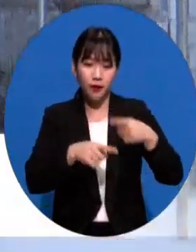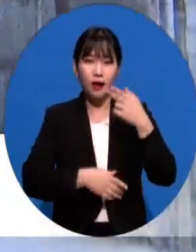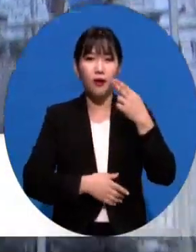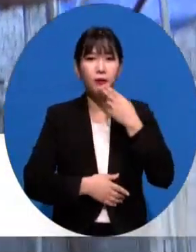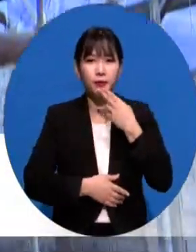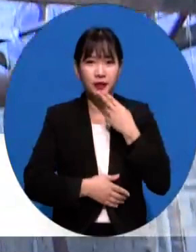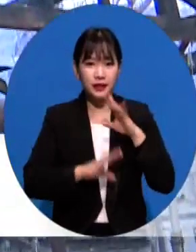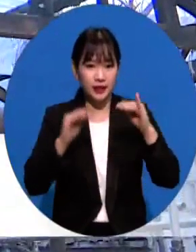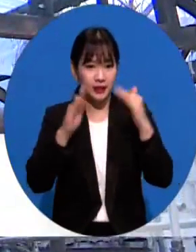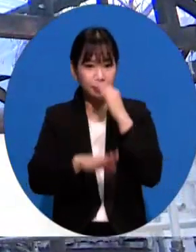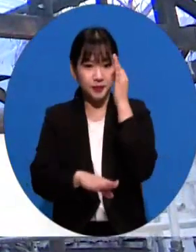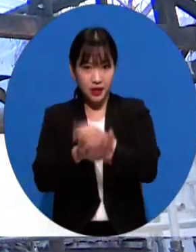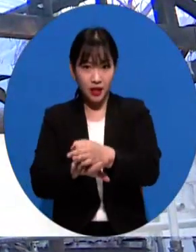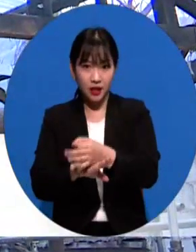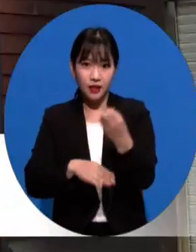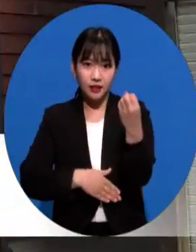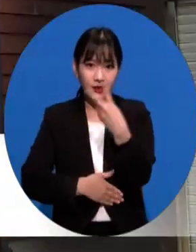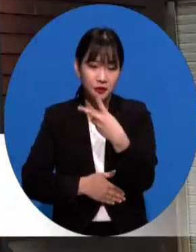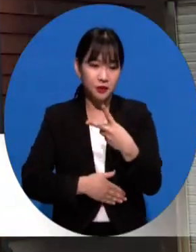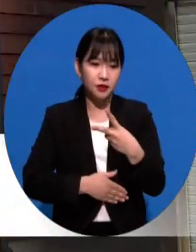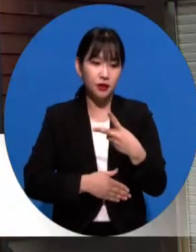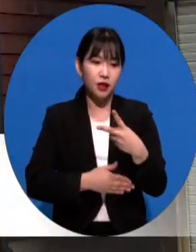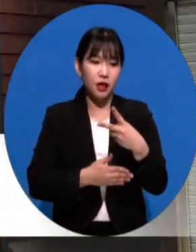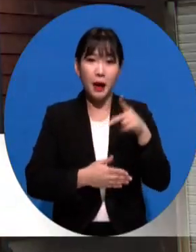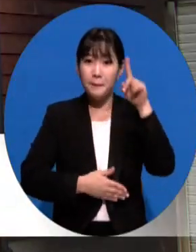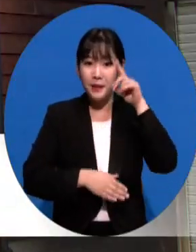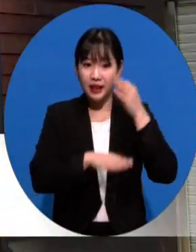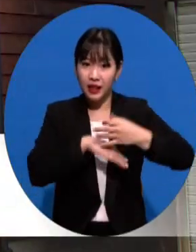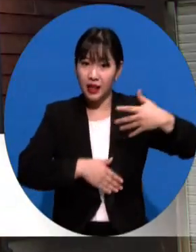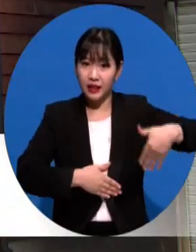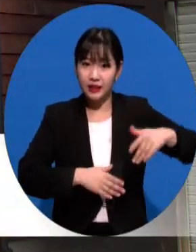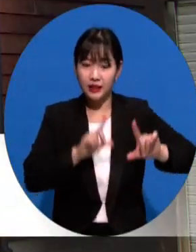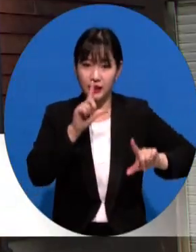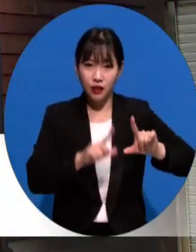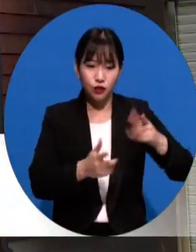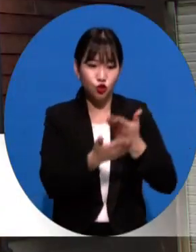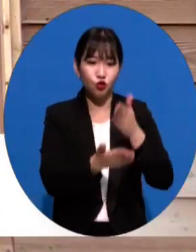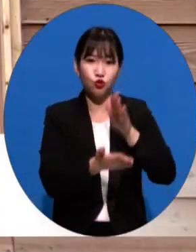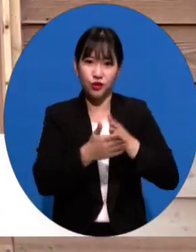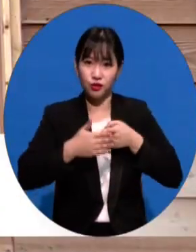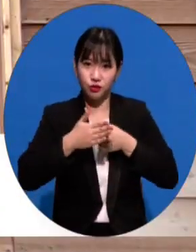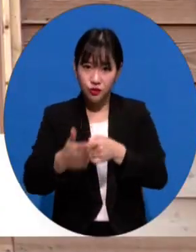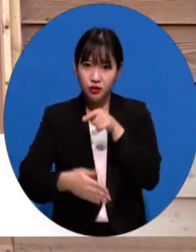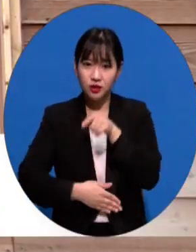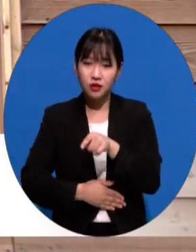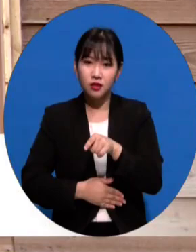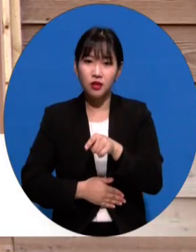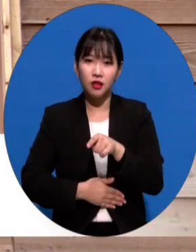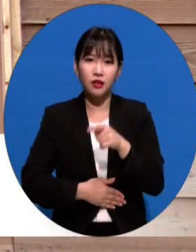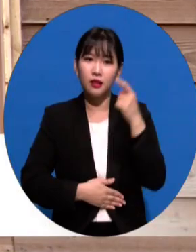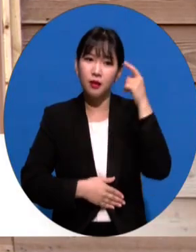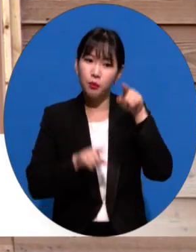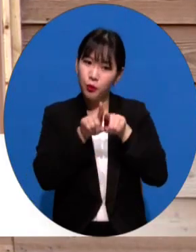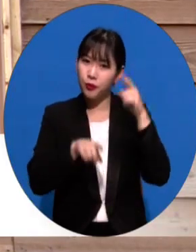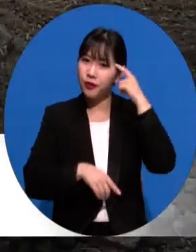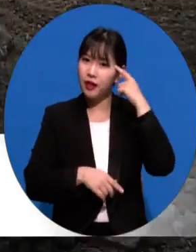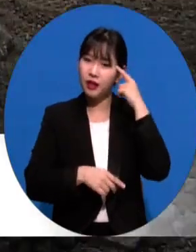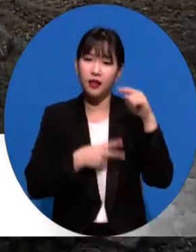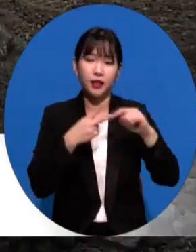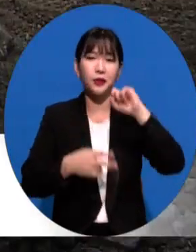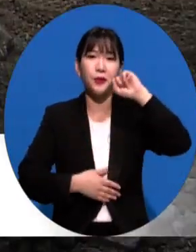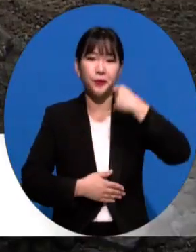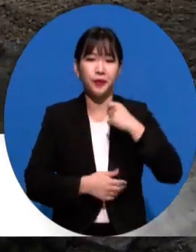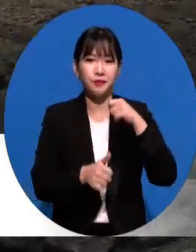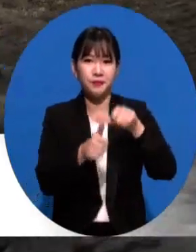거치지 않은 채 부동산을 매입하고 지분 정리도 이루어지지 않은 상태에서 공사까지 진행한 건 상식적으로 이해하기